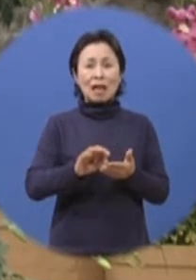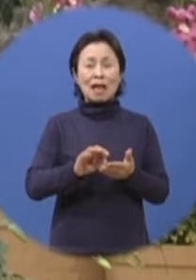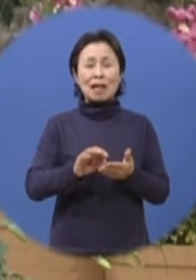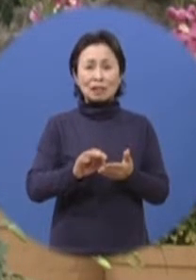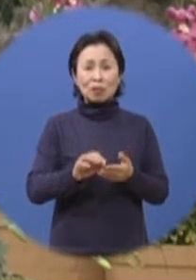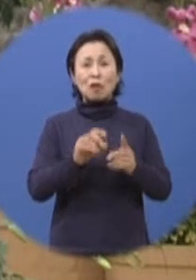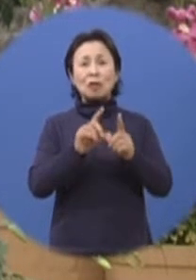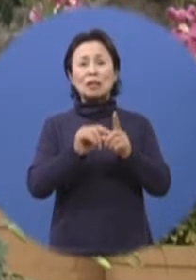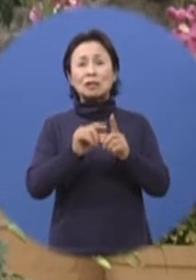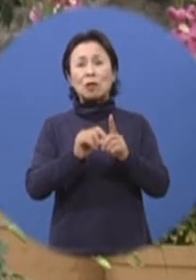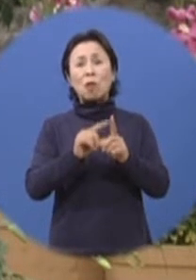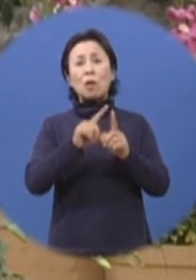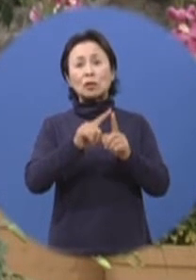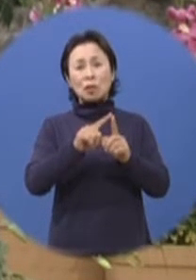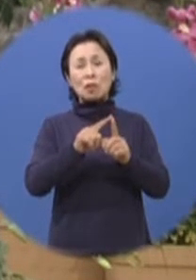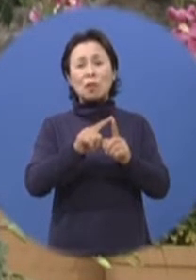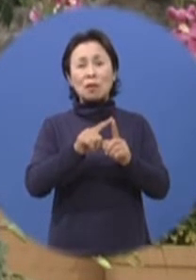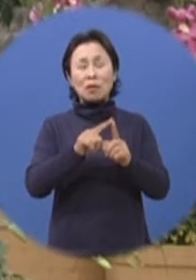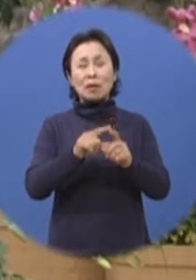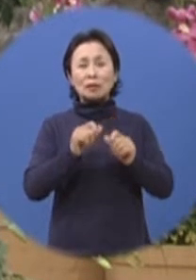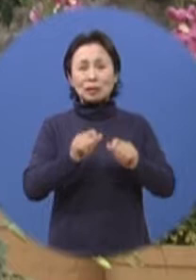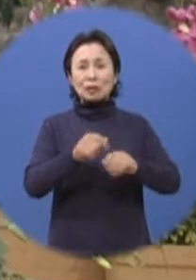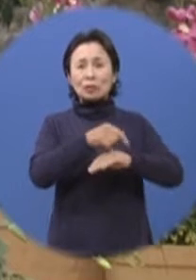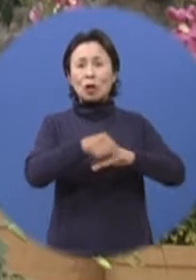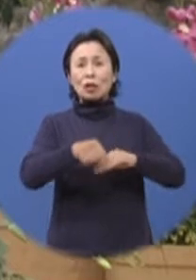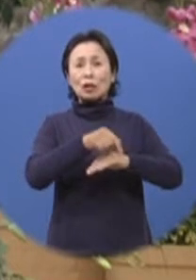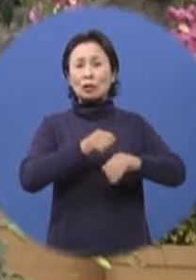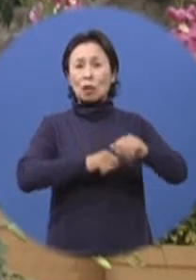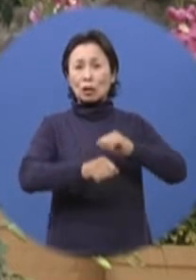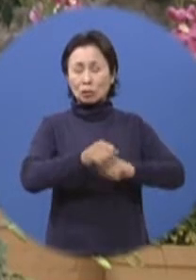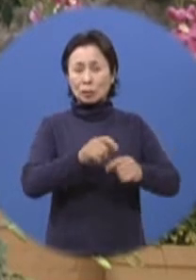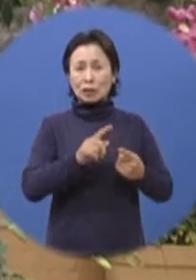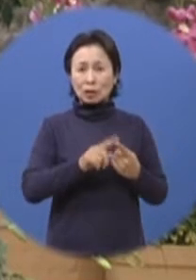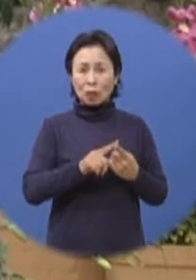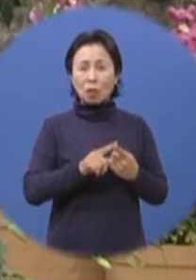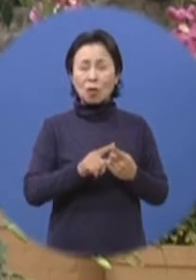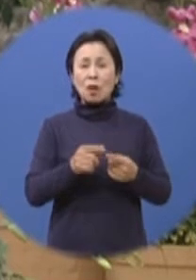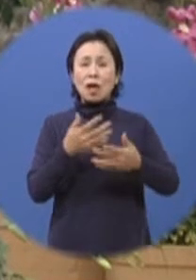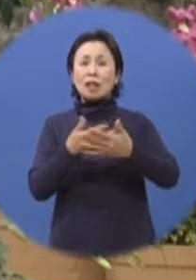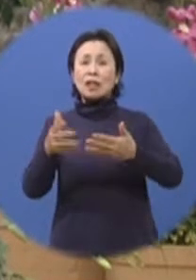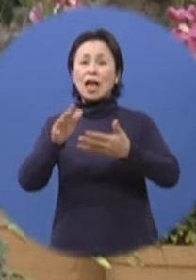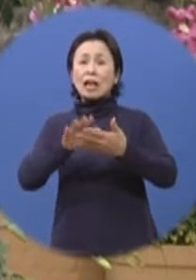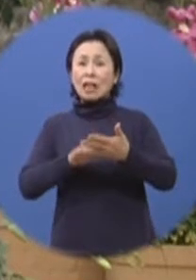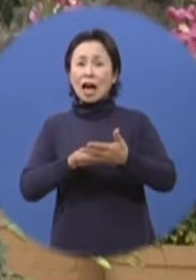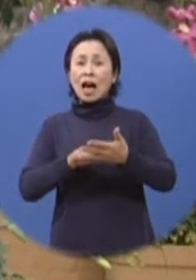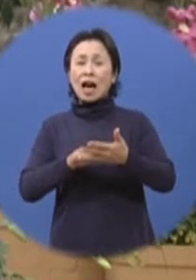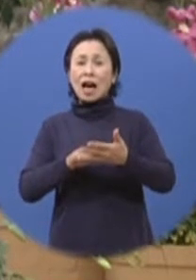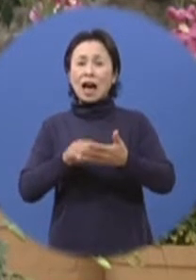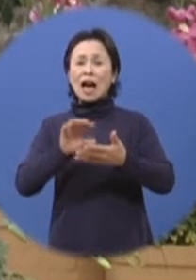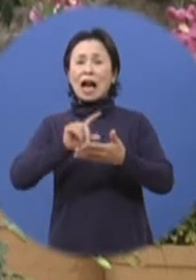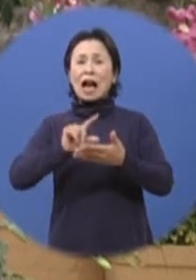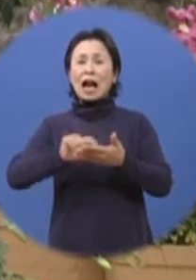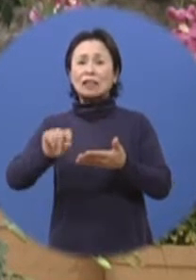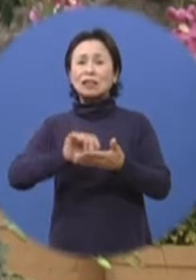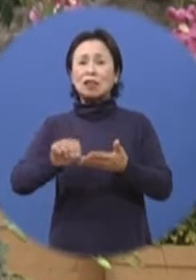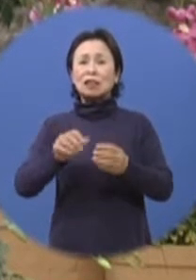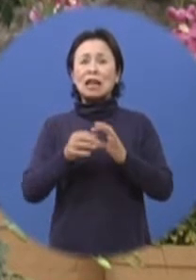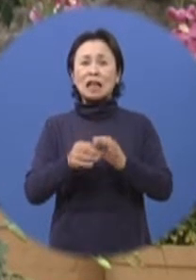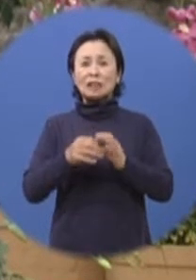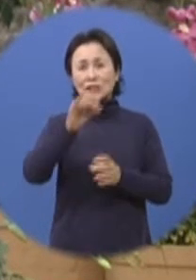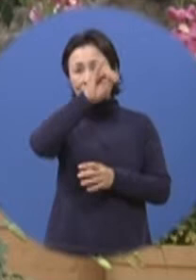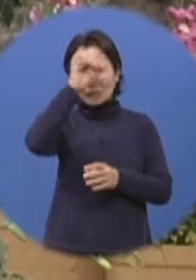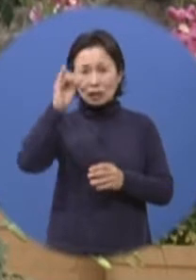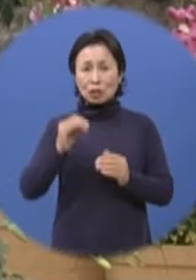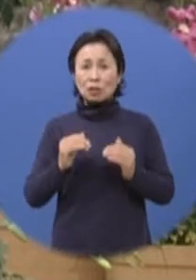図ろうという取り組みとデータ利活用に関する知識を高めるためのシンポジウムをご紹介します